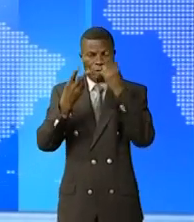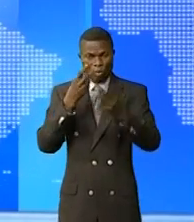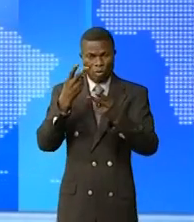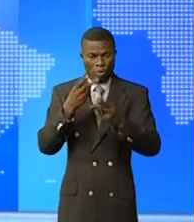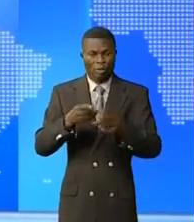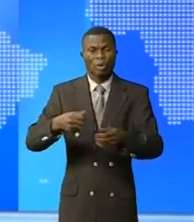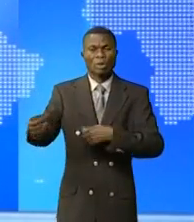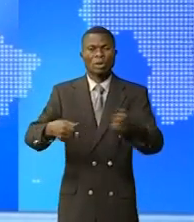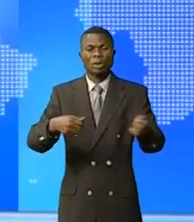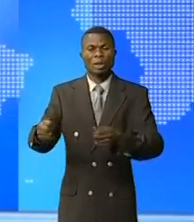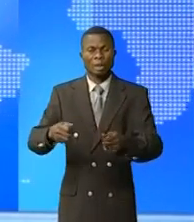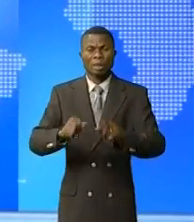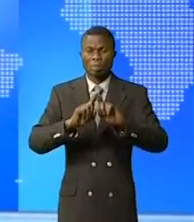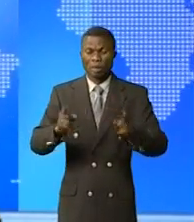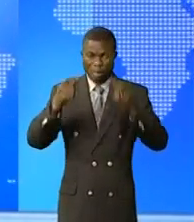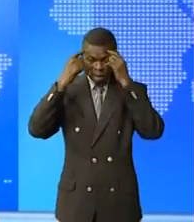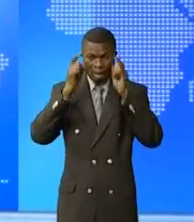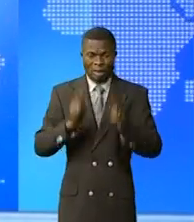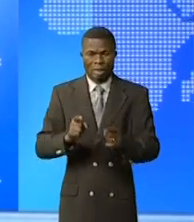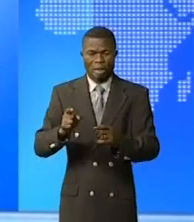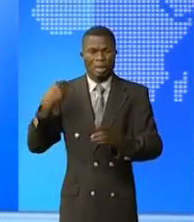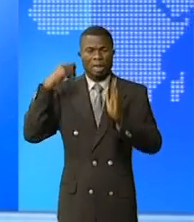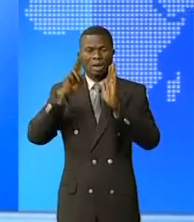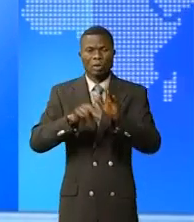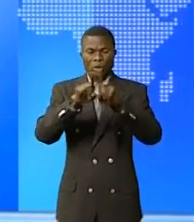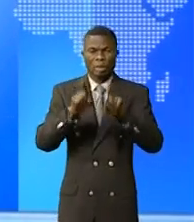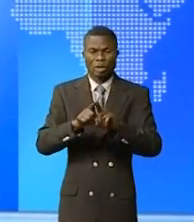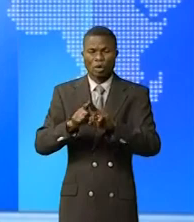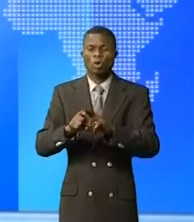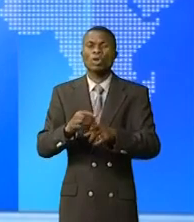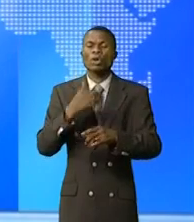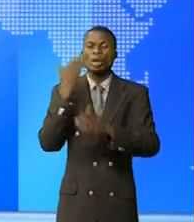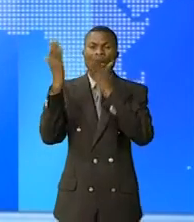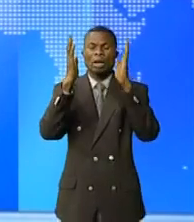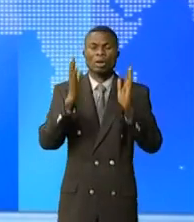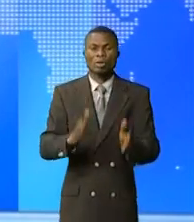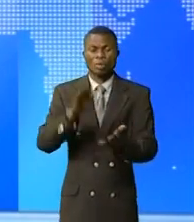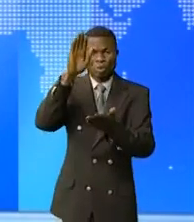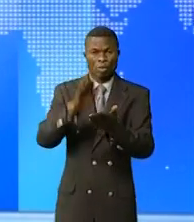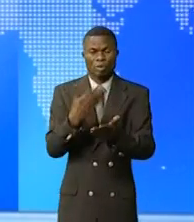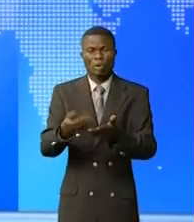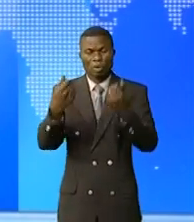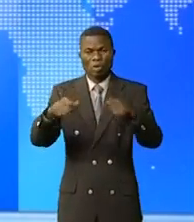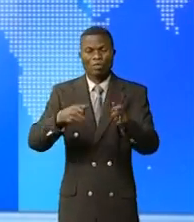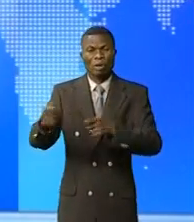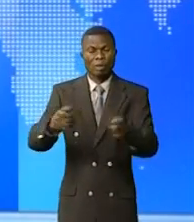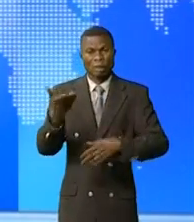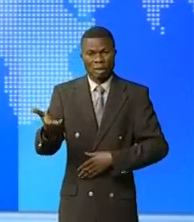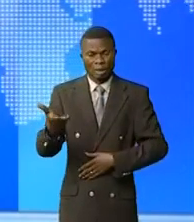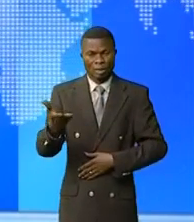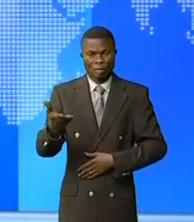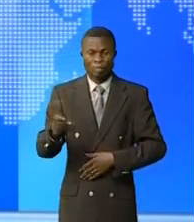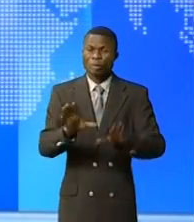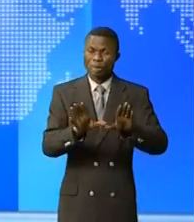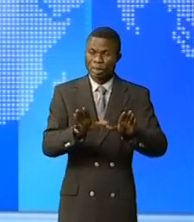les marchés. Malgré l'accord entre le gouvernement et les opérateurs économiques pour baisser le prix des produits vivres frais, la